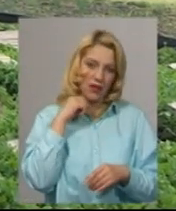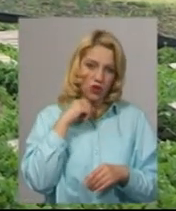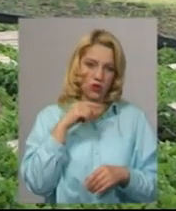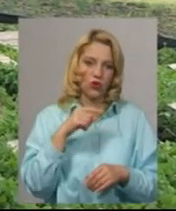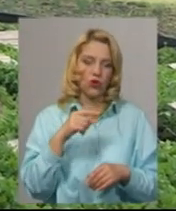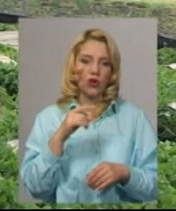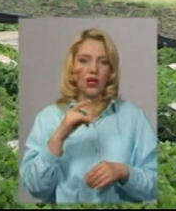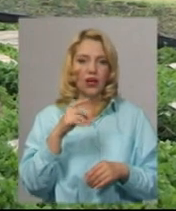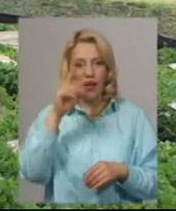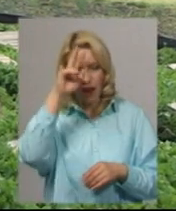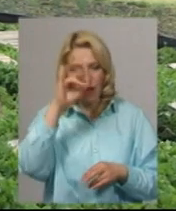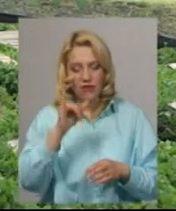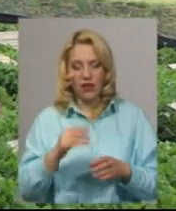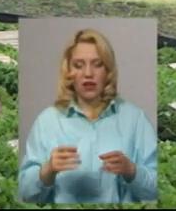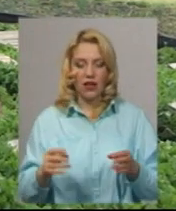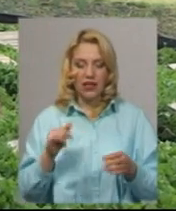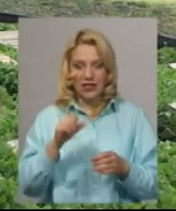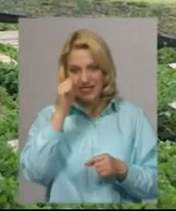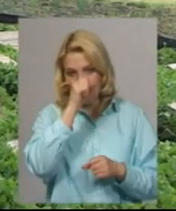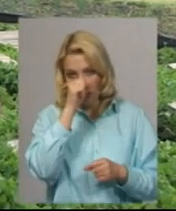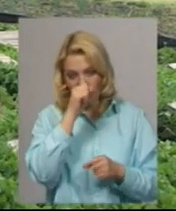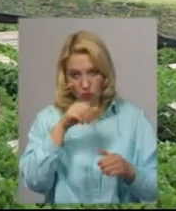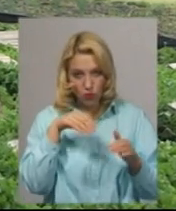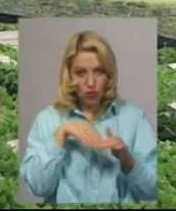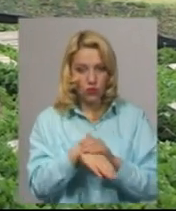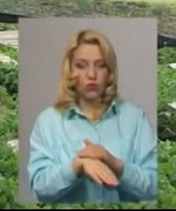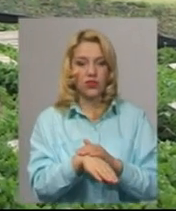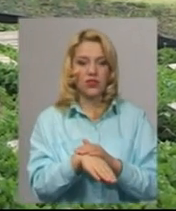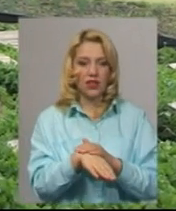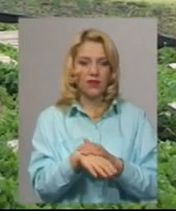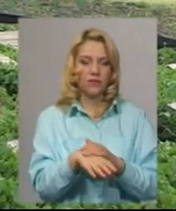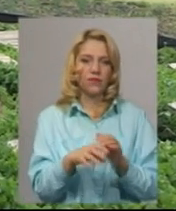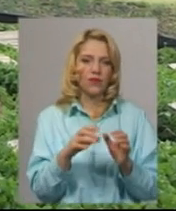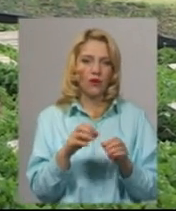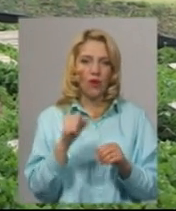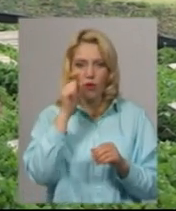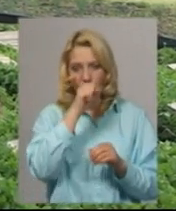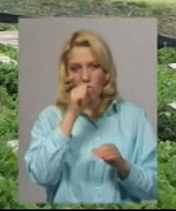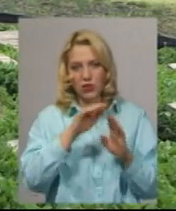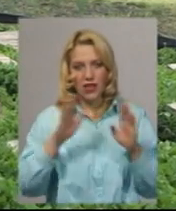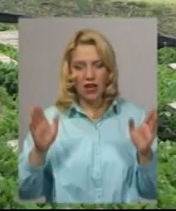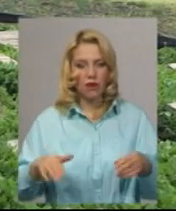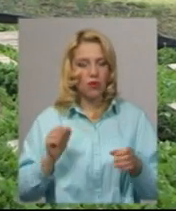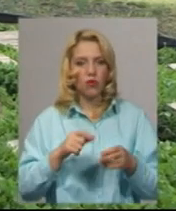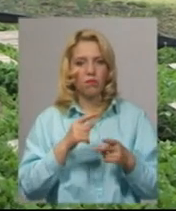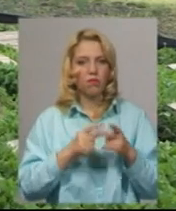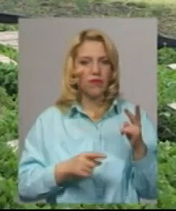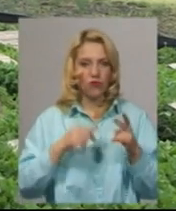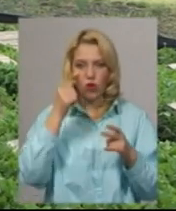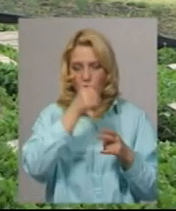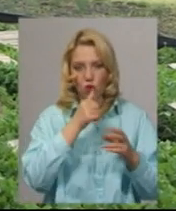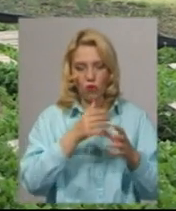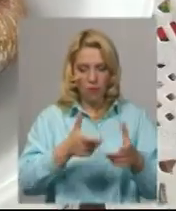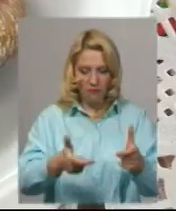соусом. І воно заморожується і зберігається в холодинку, не в холодинку, а в морозилці, десь до пів року може зберігатися, в